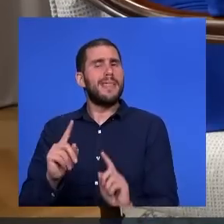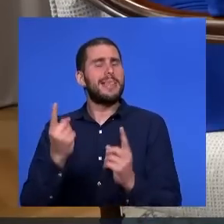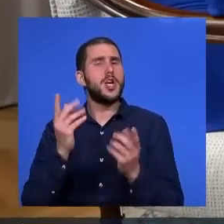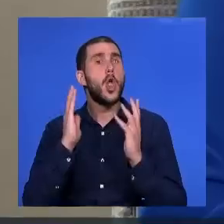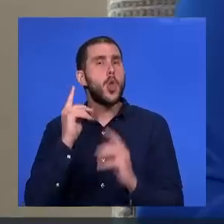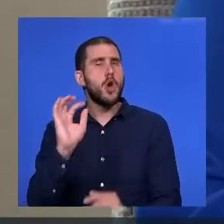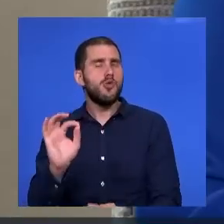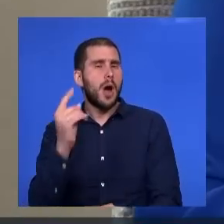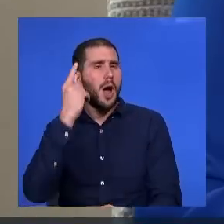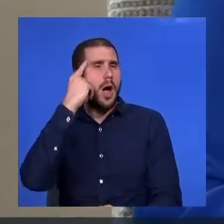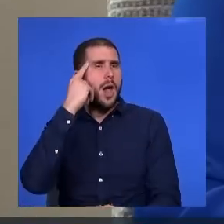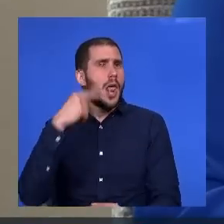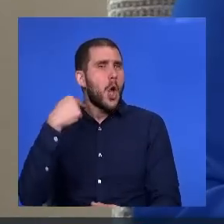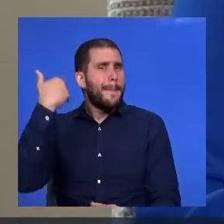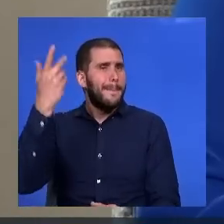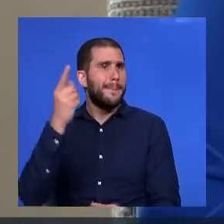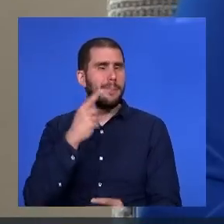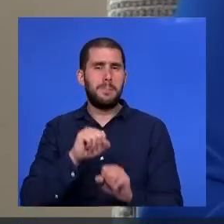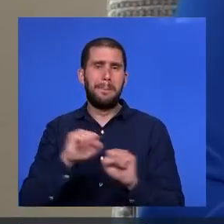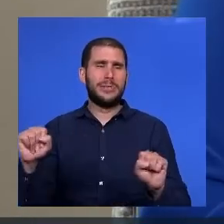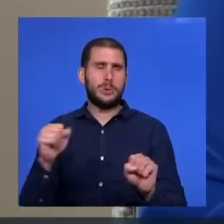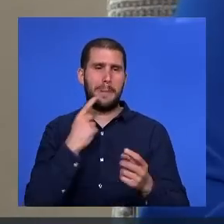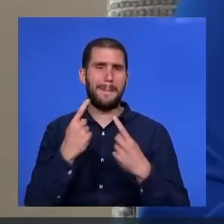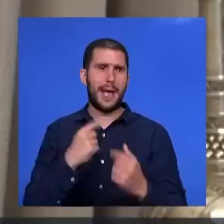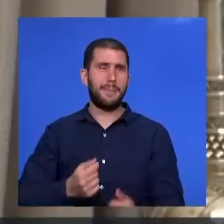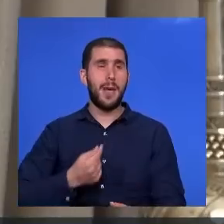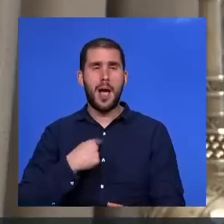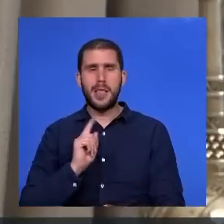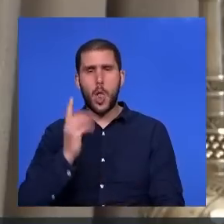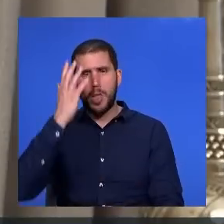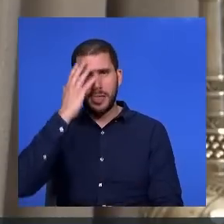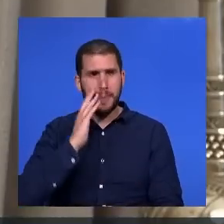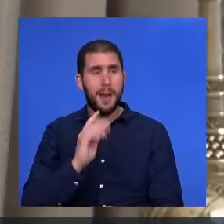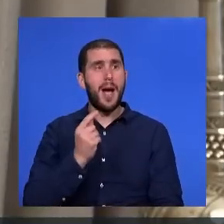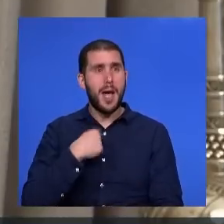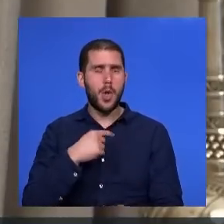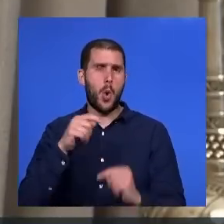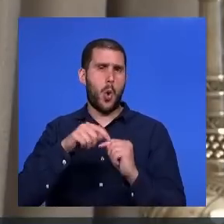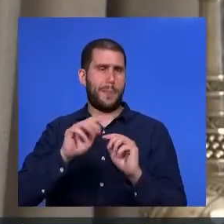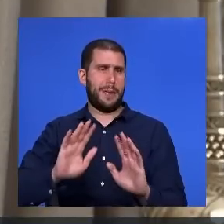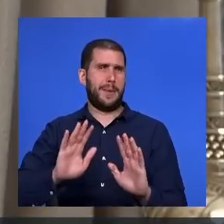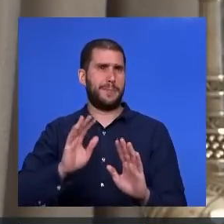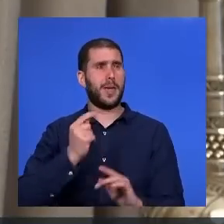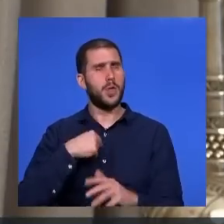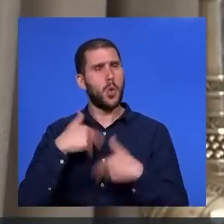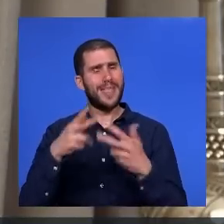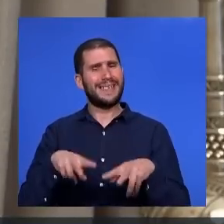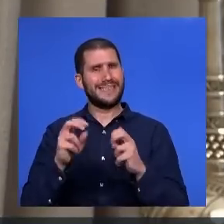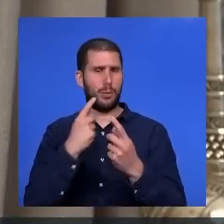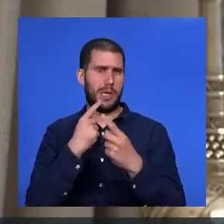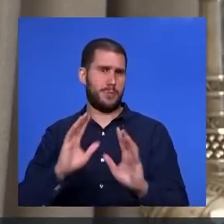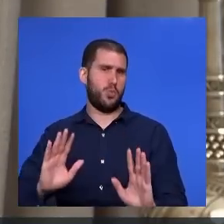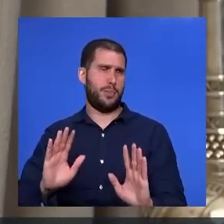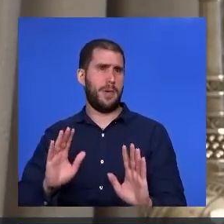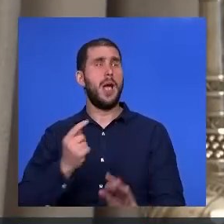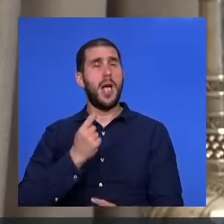שלך ליום שבו המגעים התפוצצו? אז אני אגיד לך כך, אני לא נאיבי ואני אופטימי, ואני נותן הזדמנות להידברות,